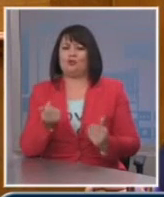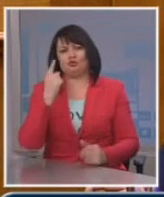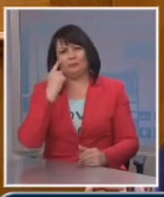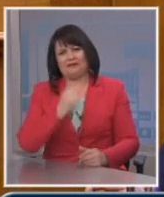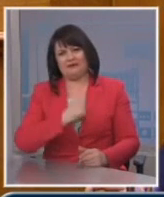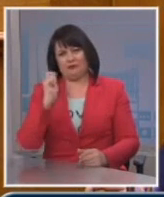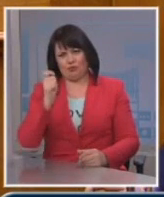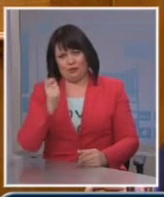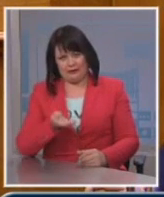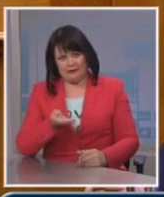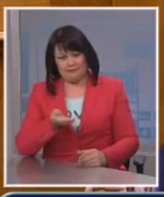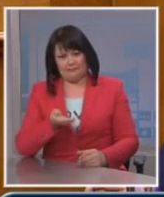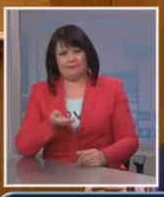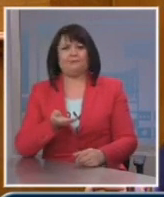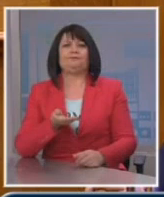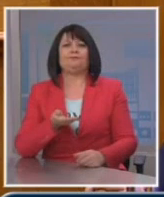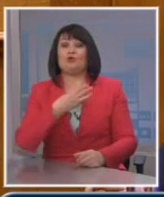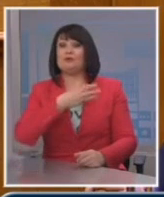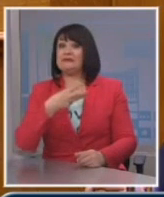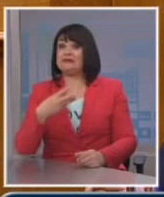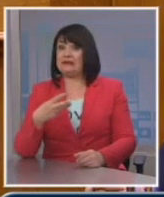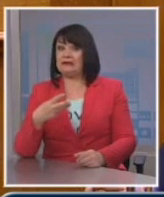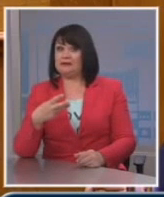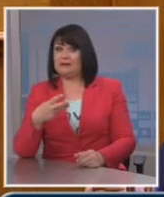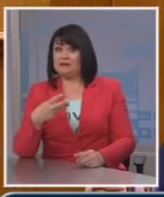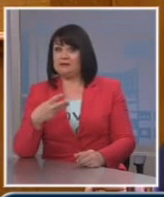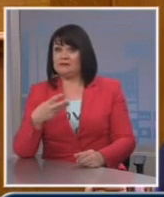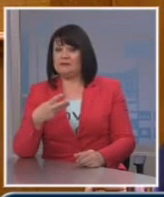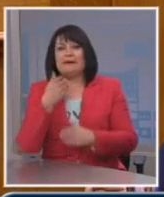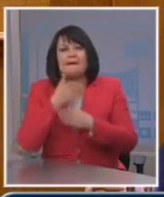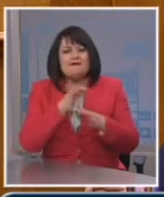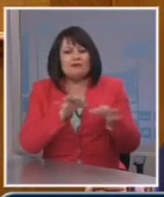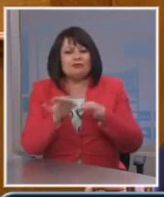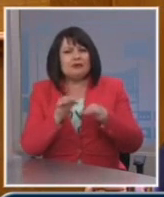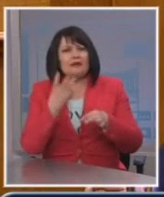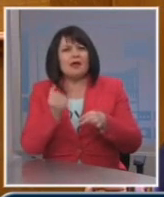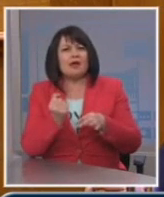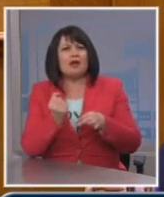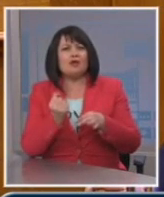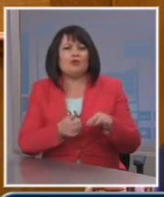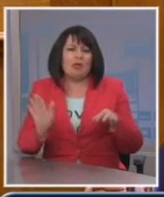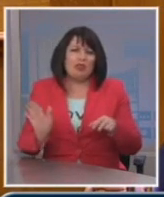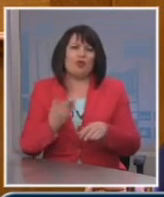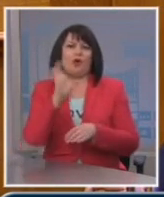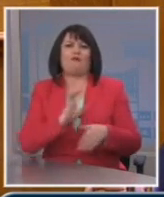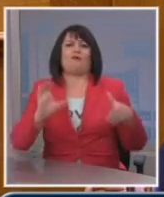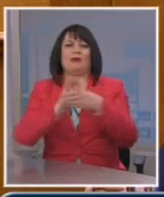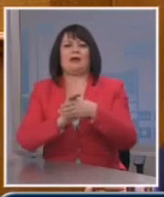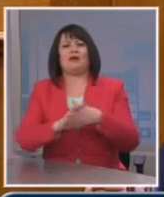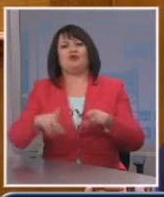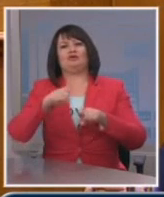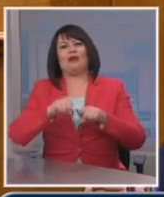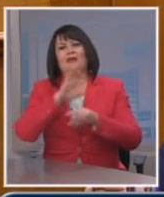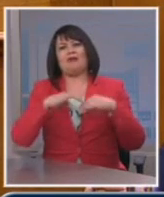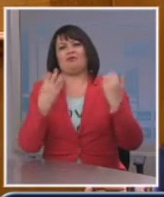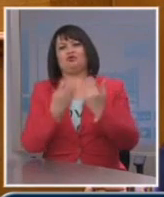πολιτική, ότι ο ΣΥΡΙΖΑ είχε κρυφό σχέδιο να οδηγήσει τη χώρα έξω από την Ευρωπαϊκή Ένωση, έξω από την Ευρωζώνη, έξω